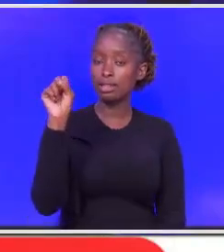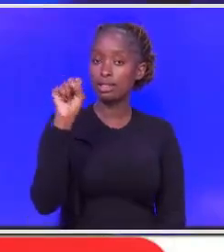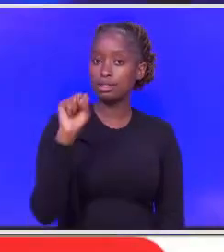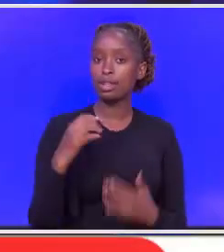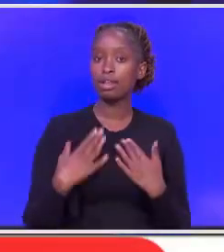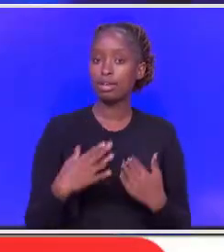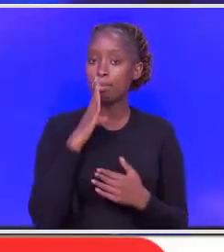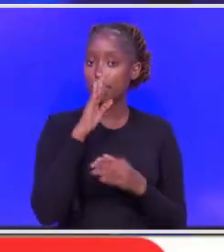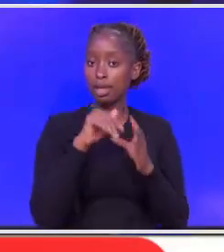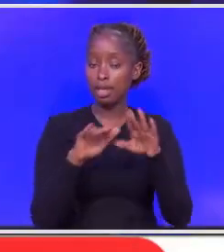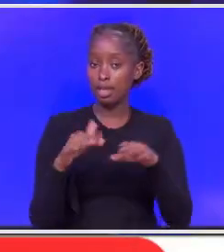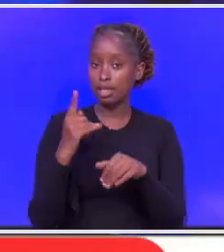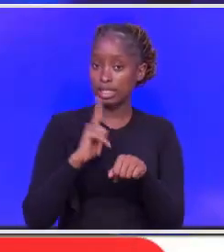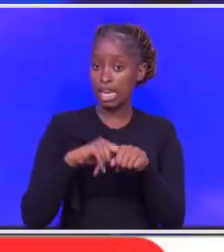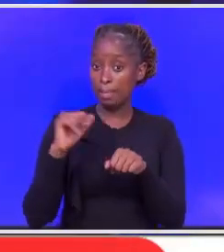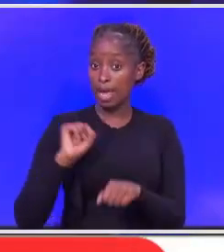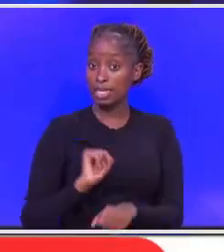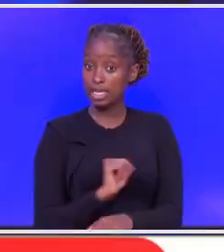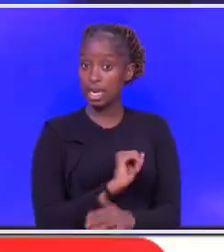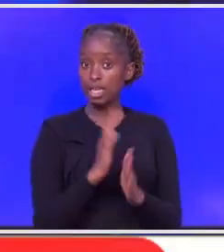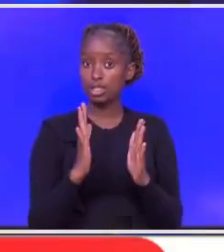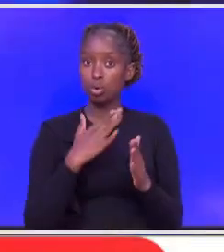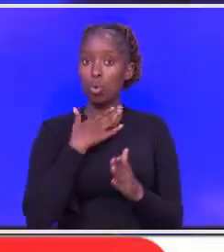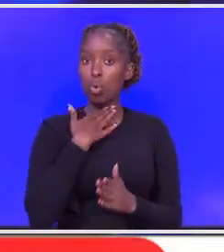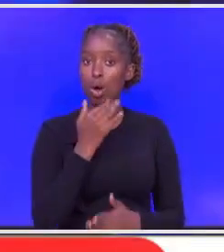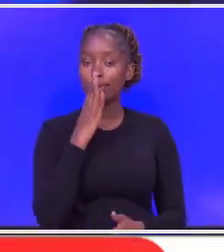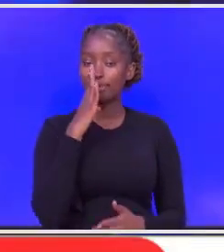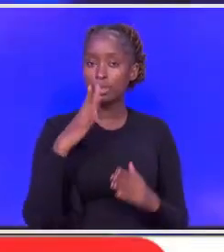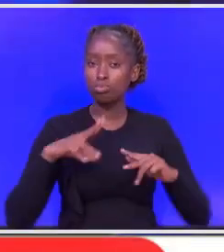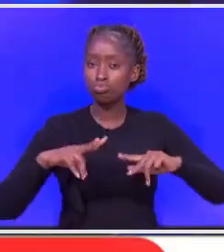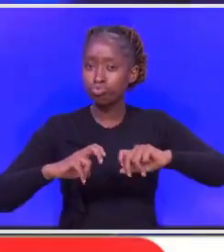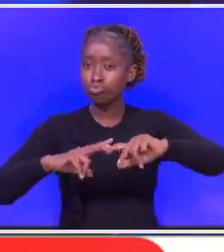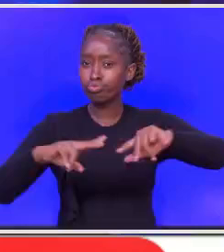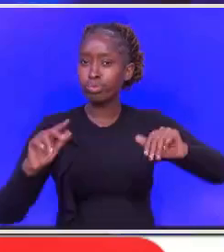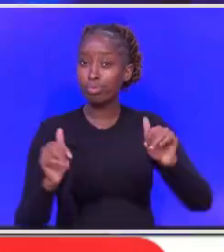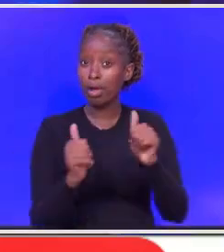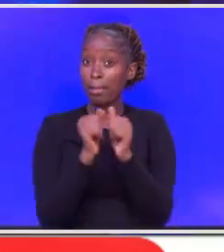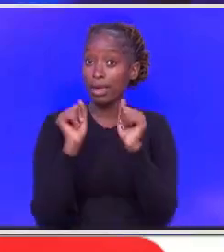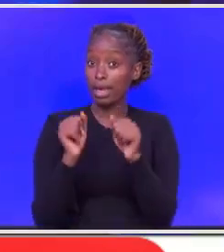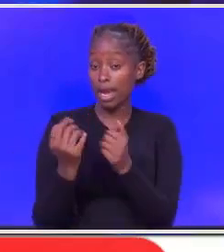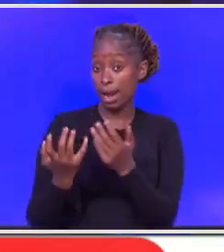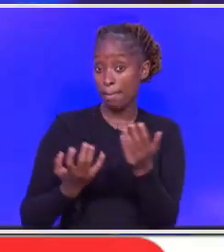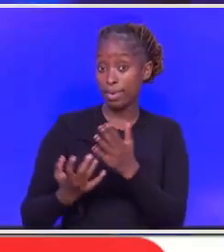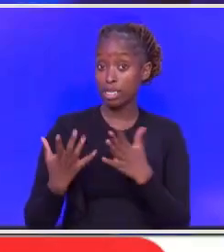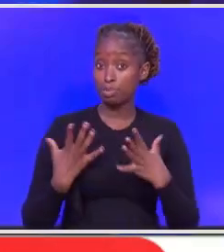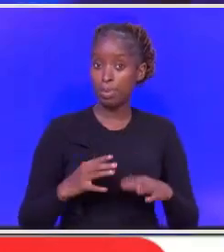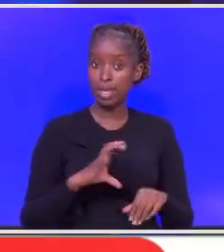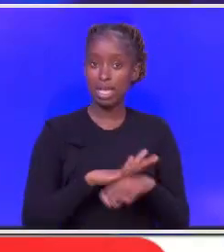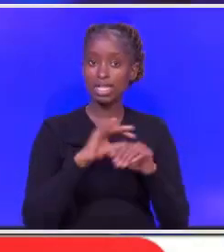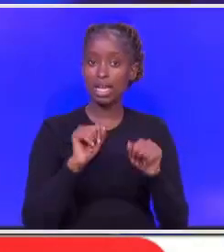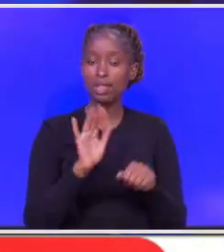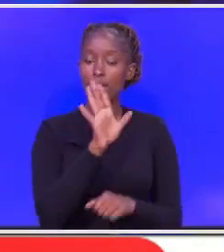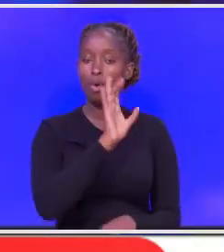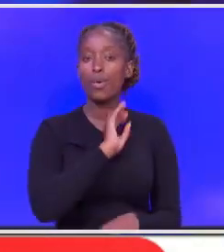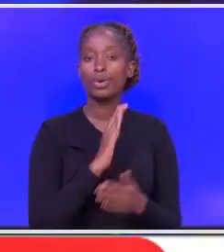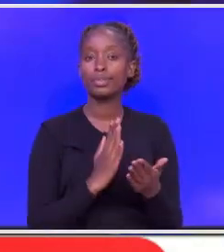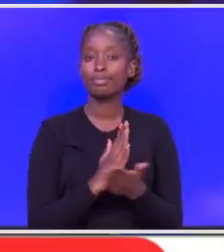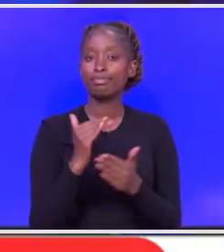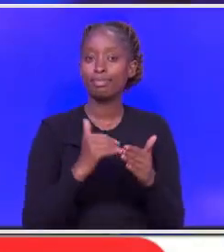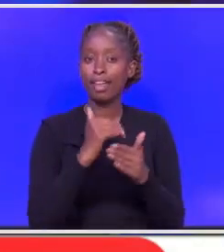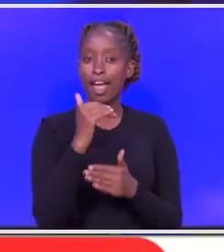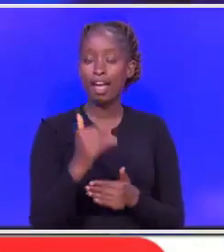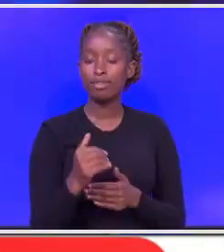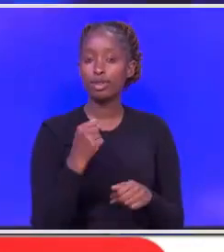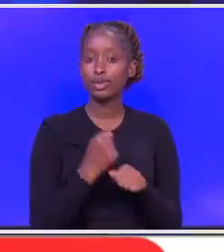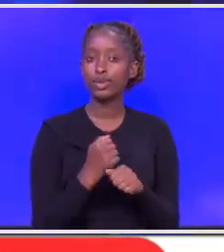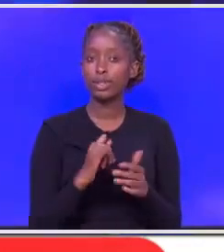huku maseneta wakitaka ukaguzi mkali kufanyika ili wafanyabiashara kupata haki yao baada ya